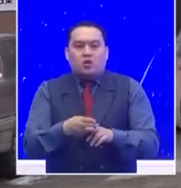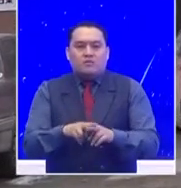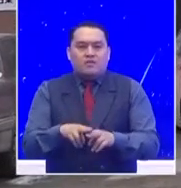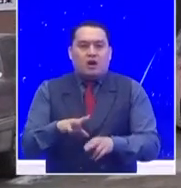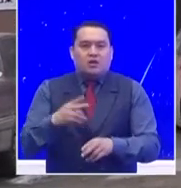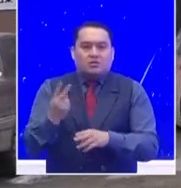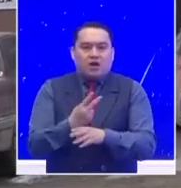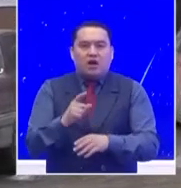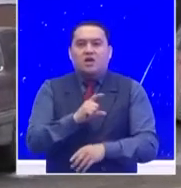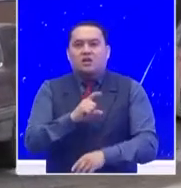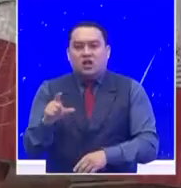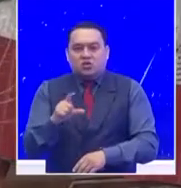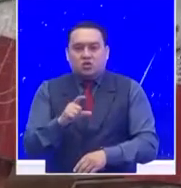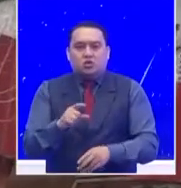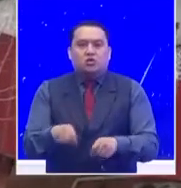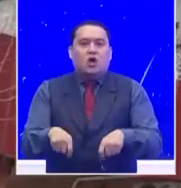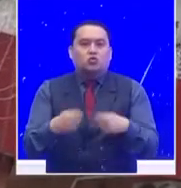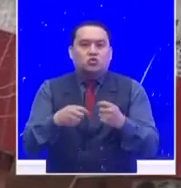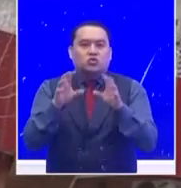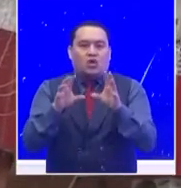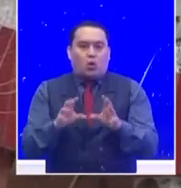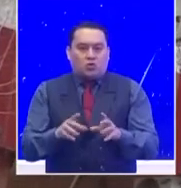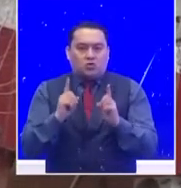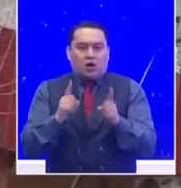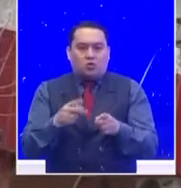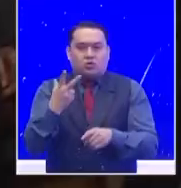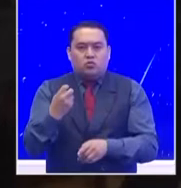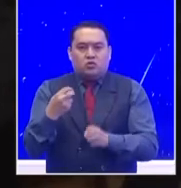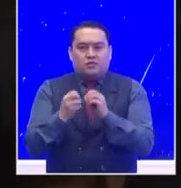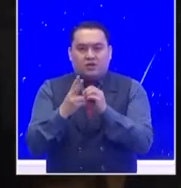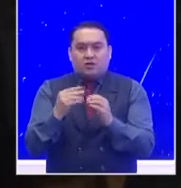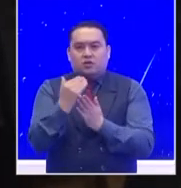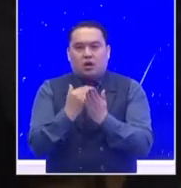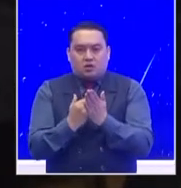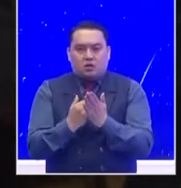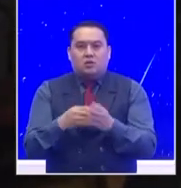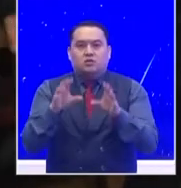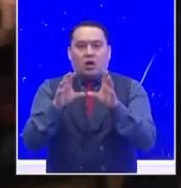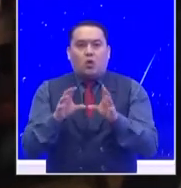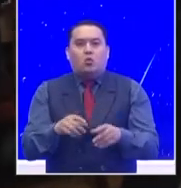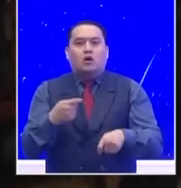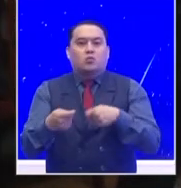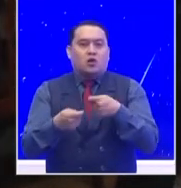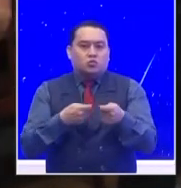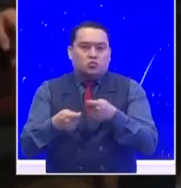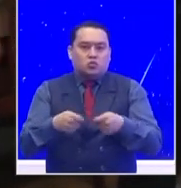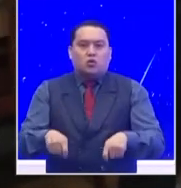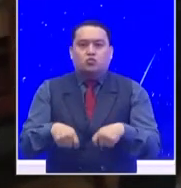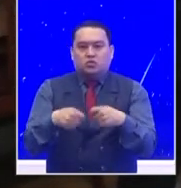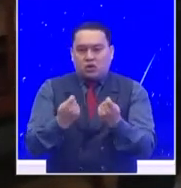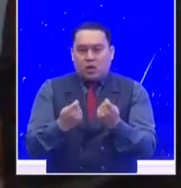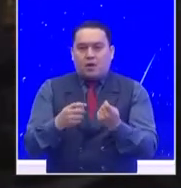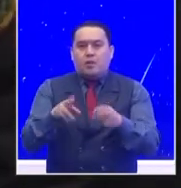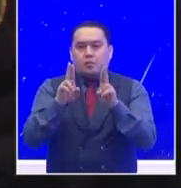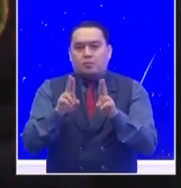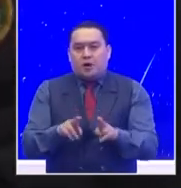превышающем 2 этажа, считается нарушением закона. Согласно 312 статье части 1 Кодекса об административных